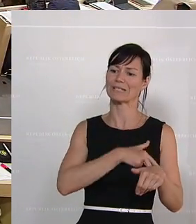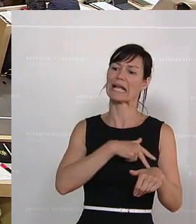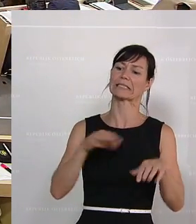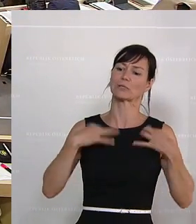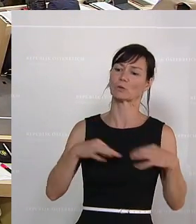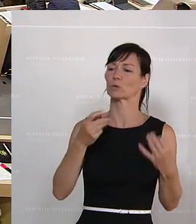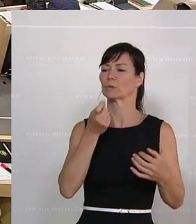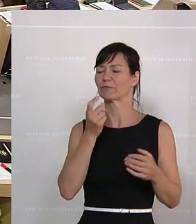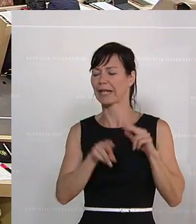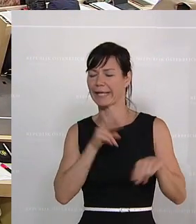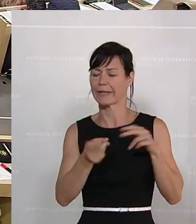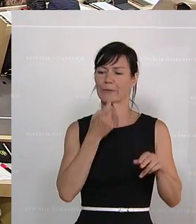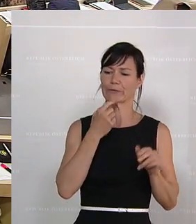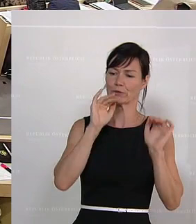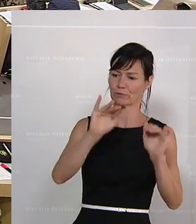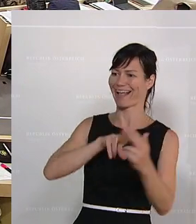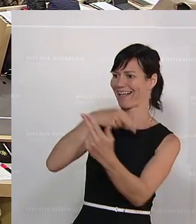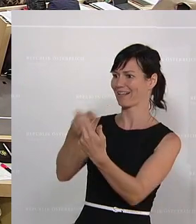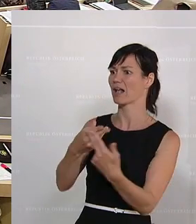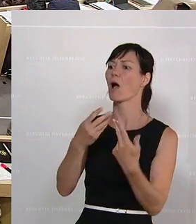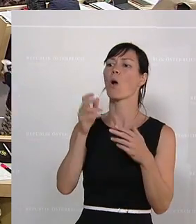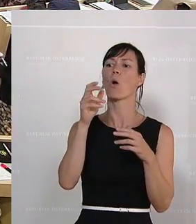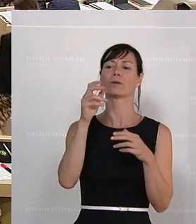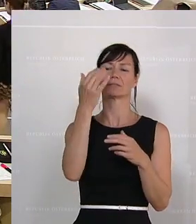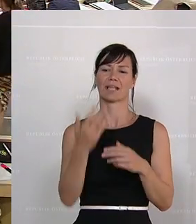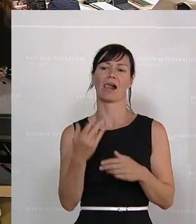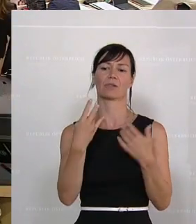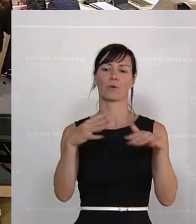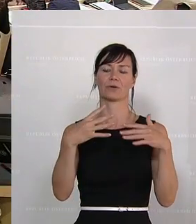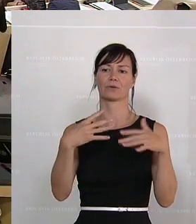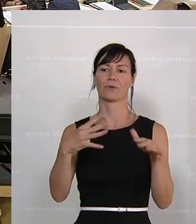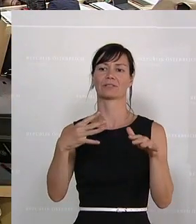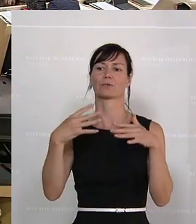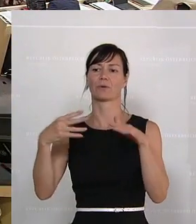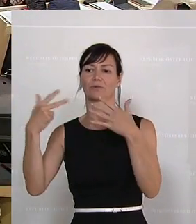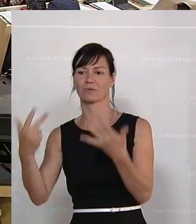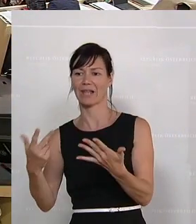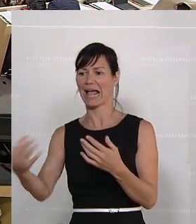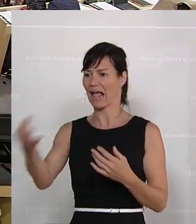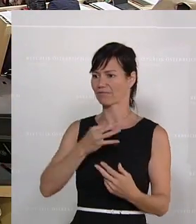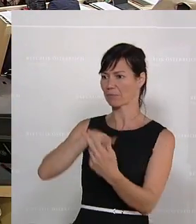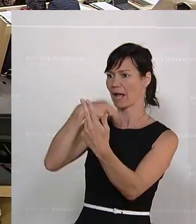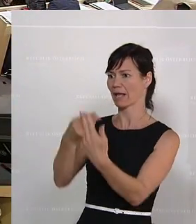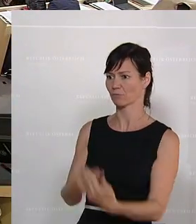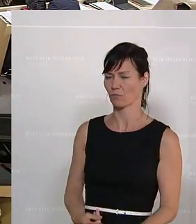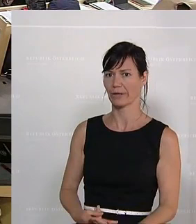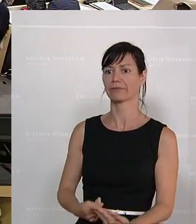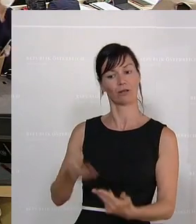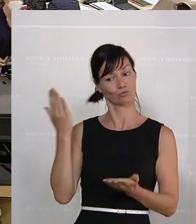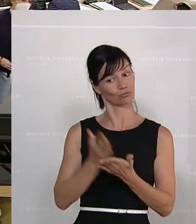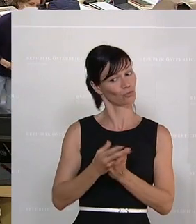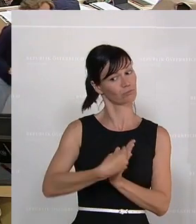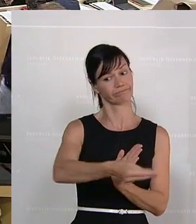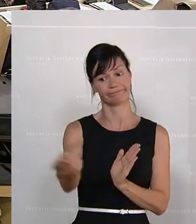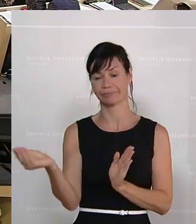die sich an den gesundheits und sozialminister johannes rauch richtet die auch inzwischen wieder auf der regierungsbank platz genommen